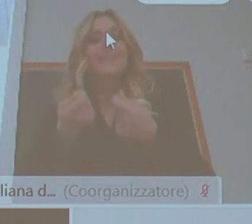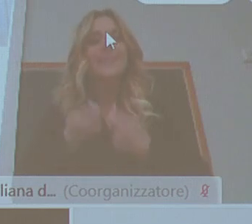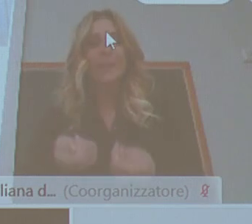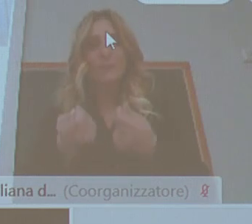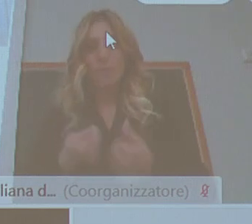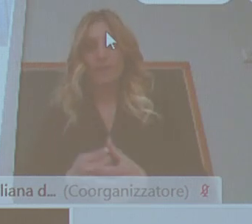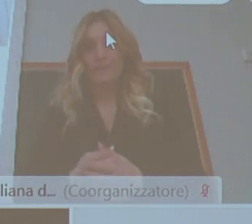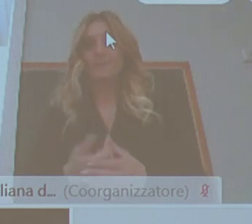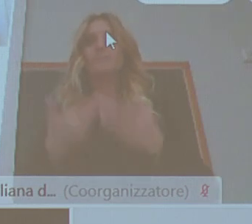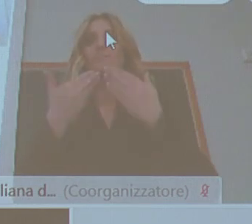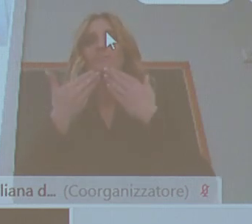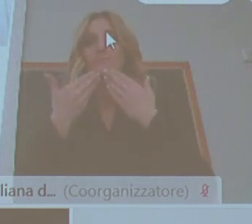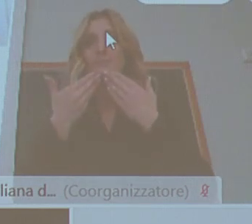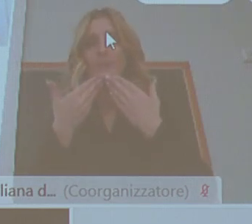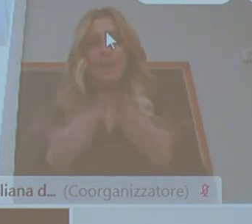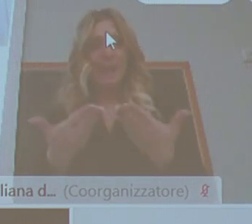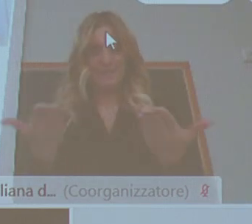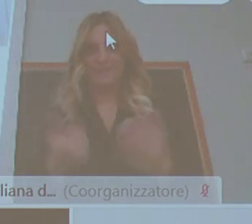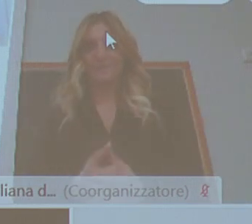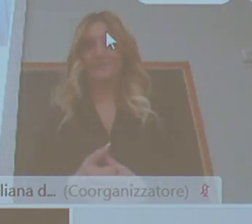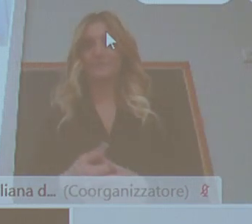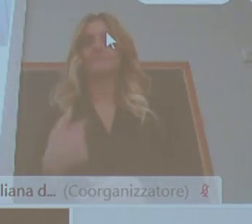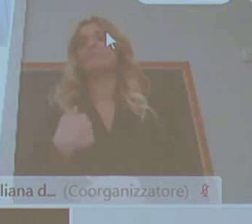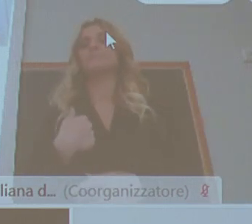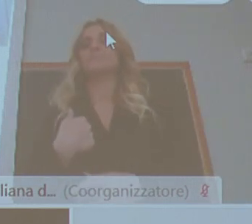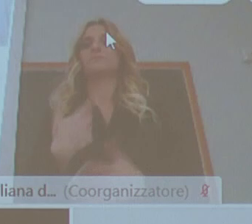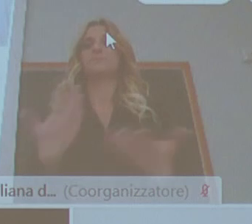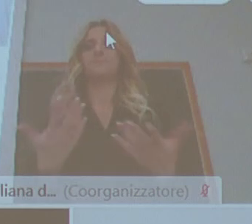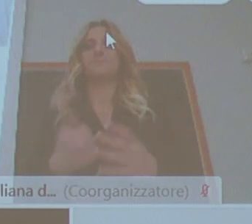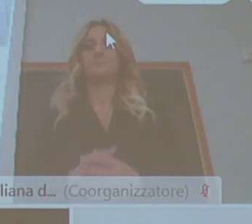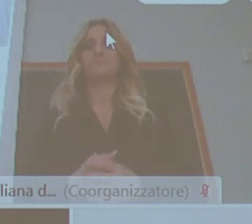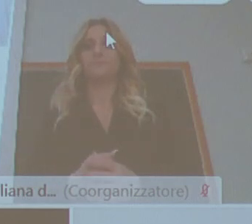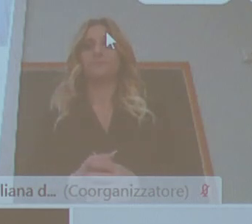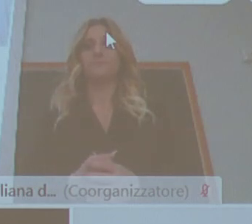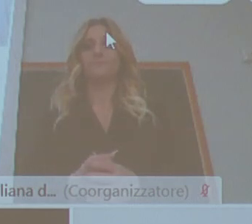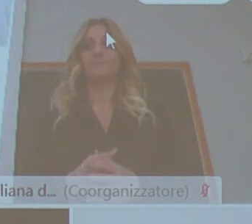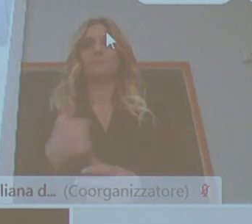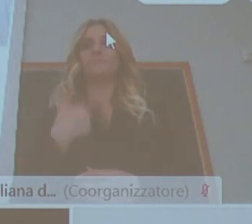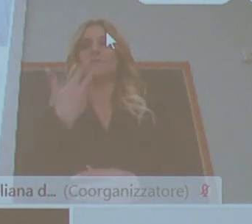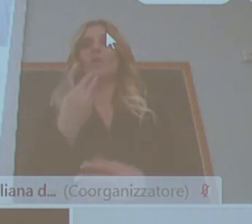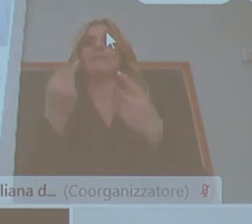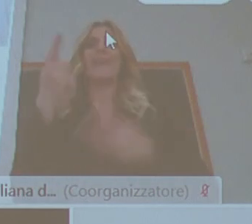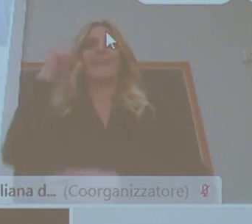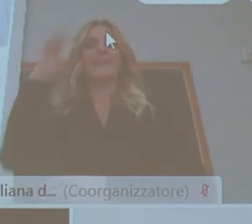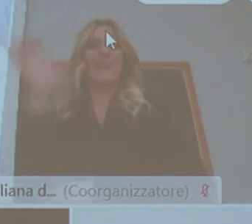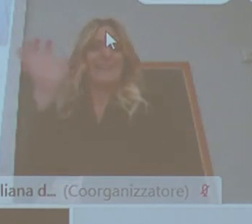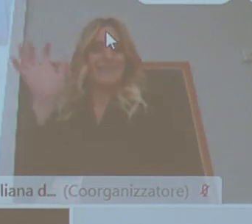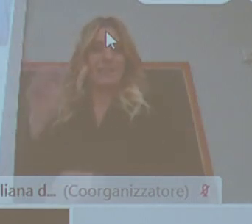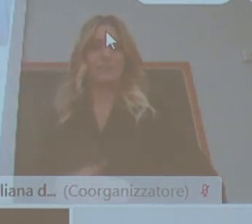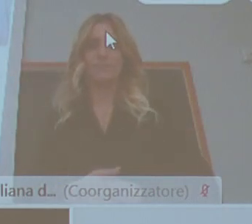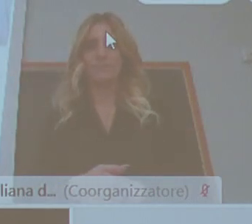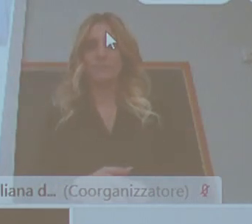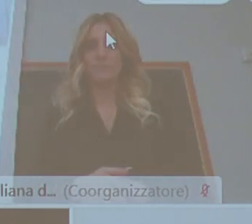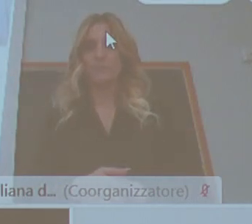hanno dato, grazie alla sua domanda. Allora io faccio questo esempio. Allora,